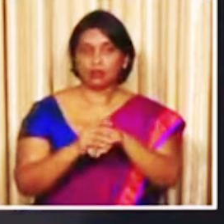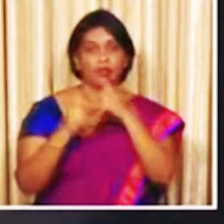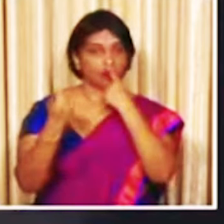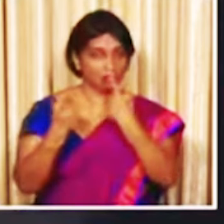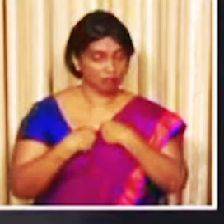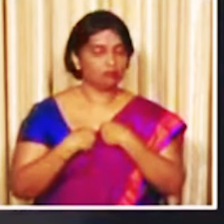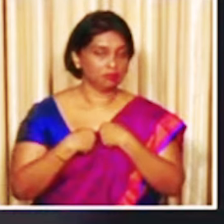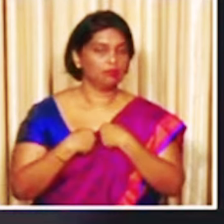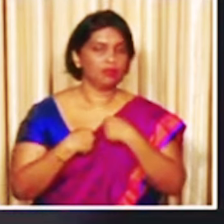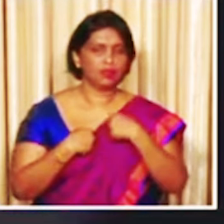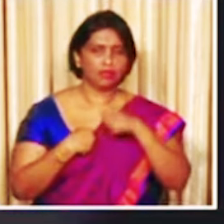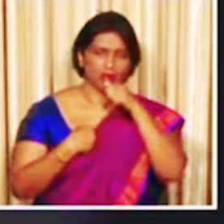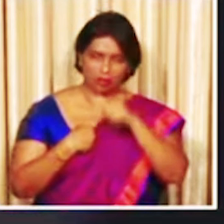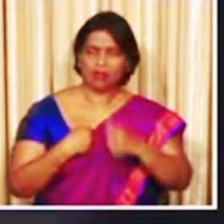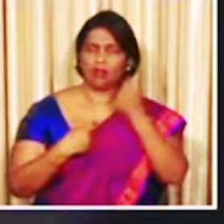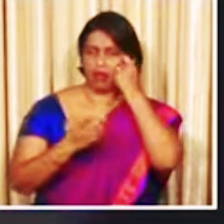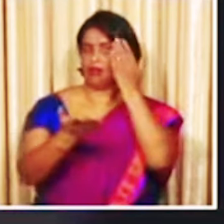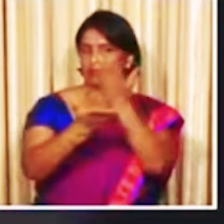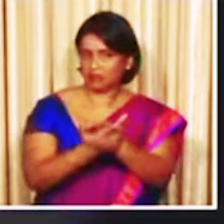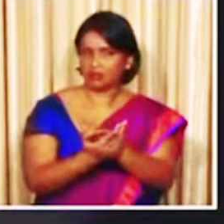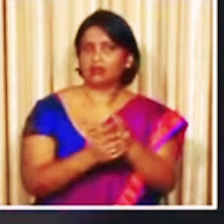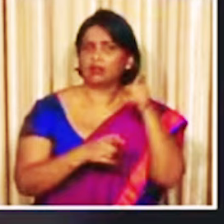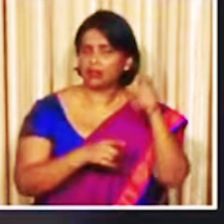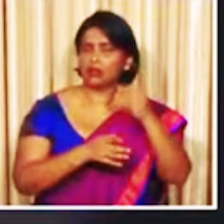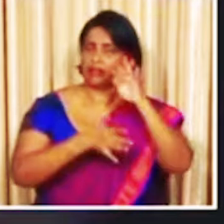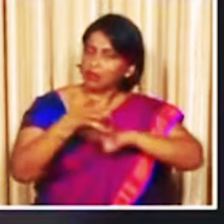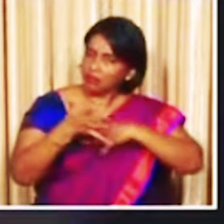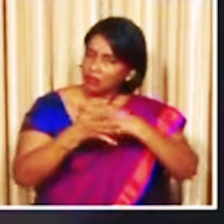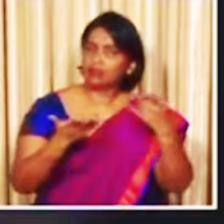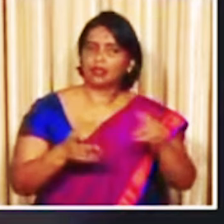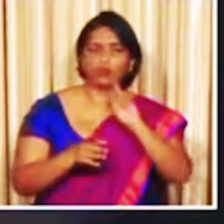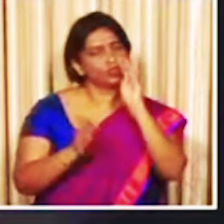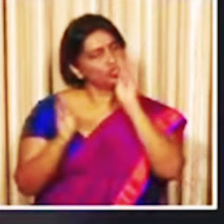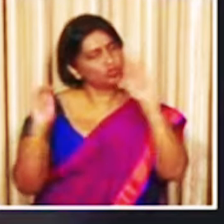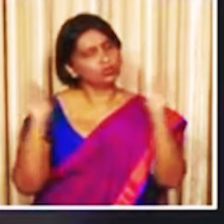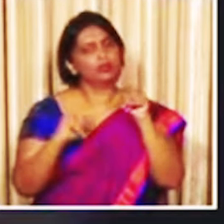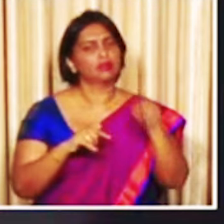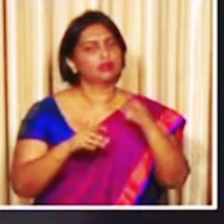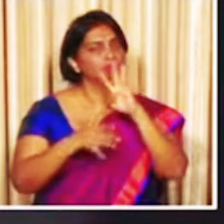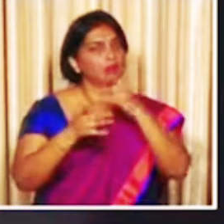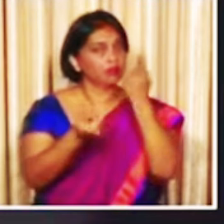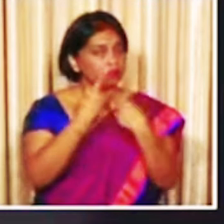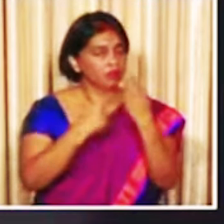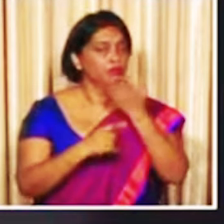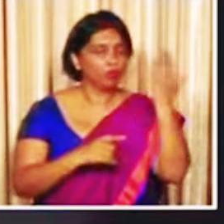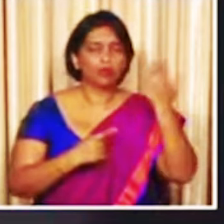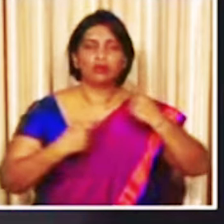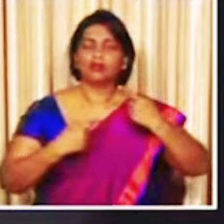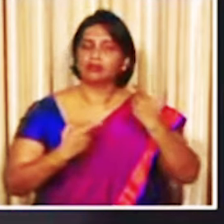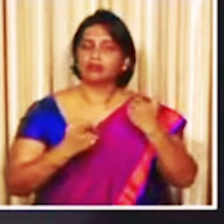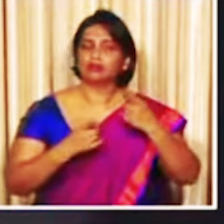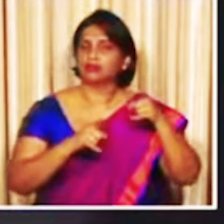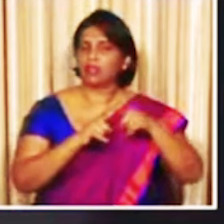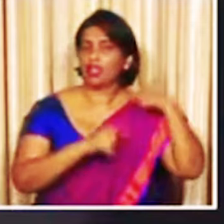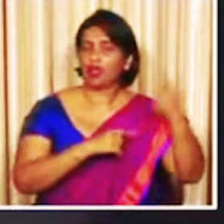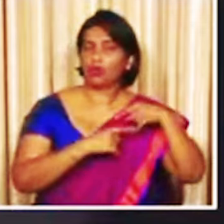මට ඒ නිසා මම යෝජනා කරනවා මේ අයවැයෙන්වත් අඩුම තරමේ මේ අයව චෙක් කරන්න පුළුවන් විදිහේ මොන හරි ඒ